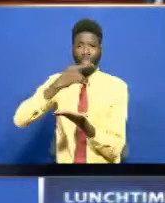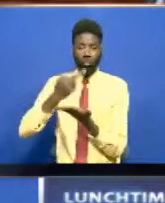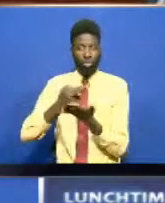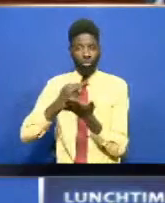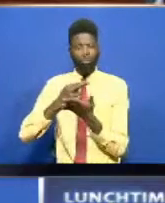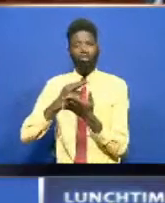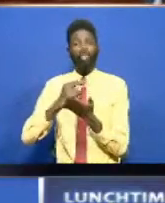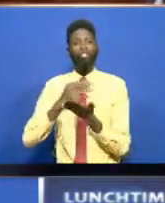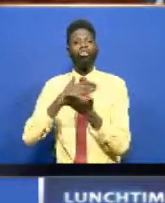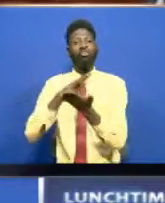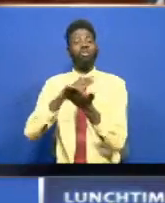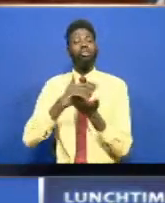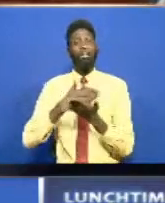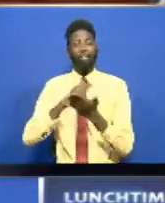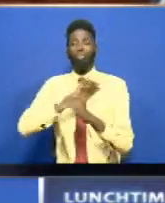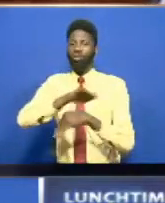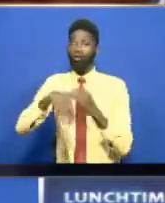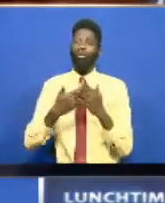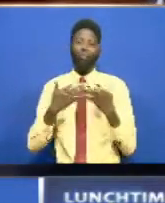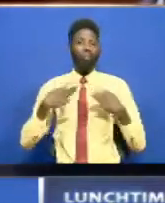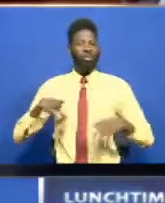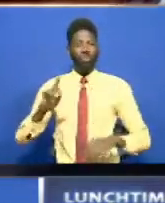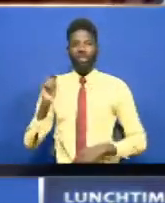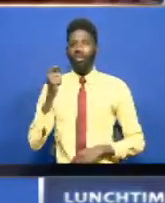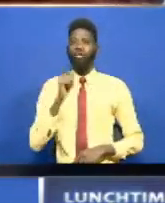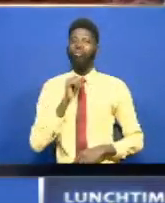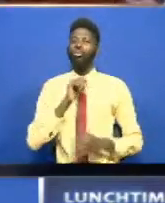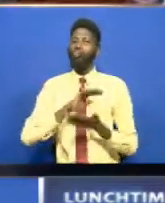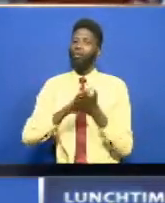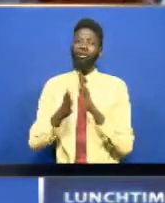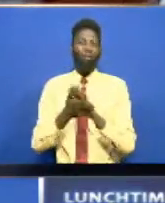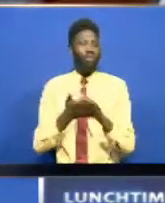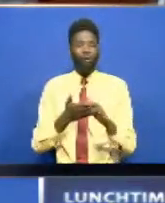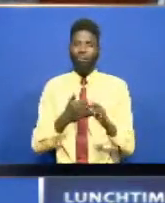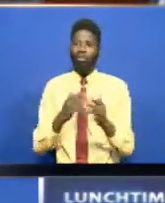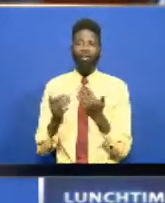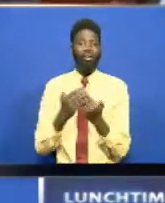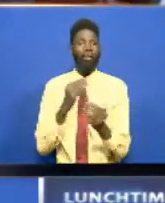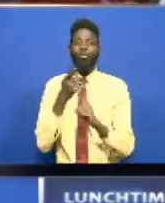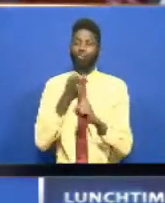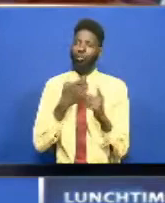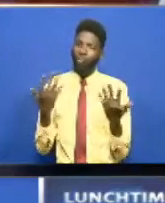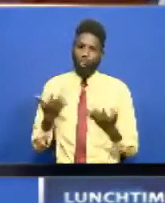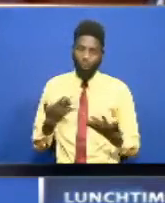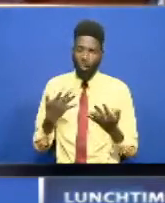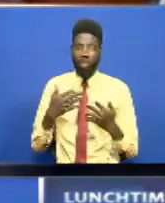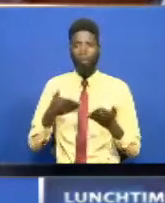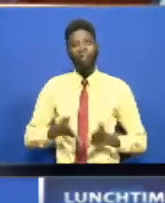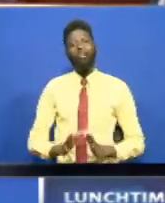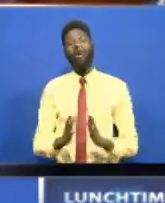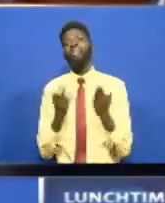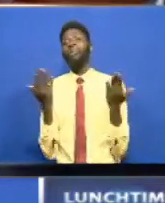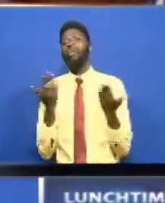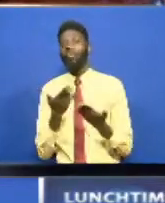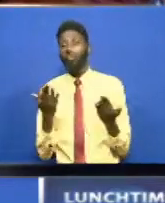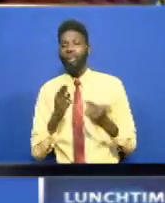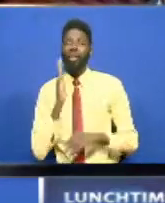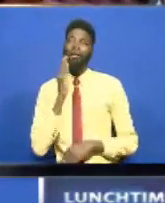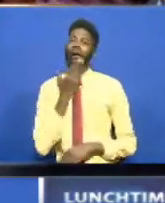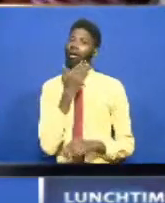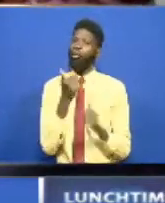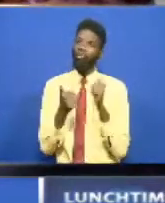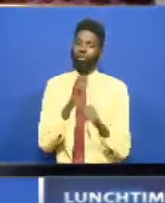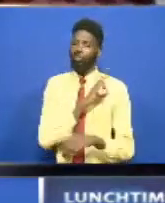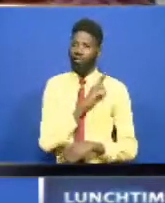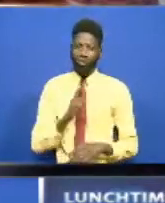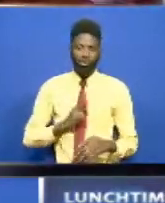Kenya bila kujali amezaliwa wapi, ametoka wapi, rangi gani, dini gani, kona